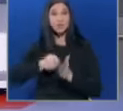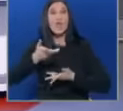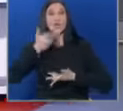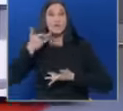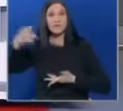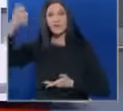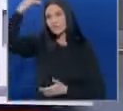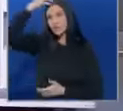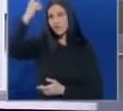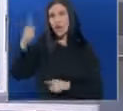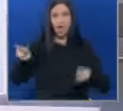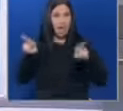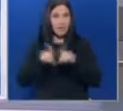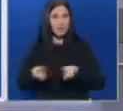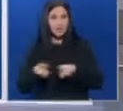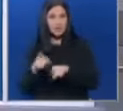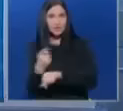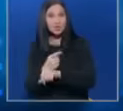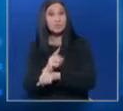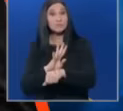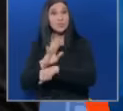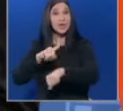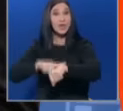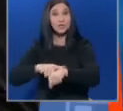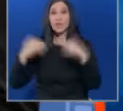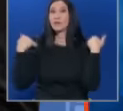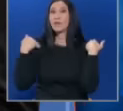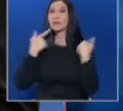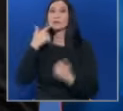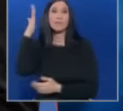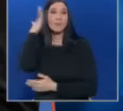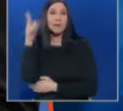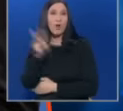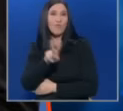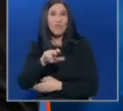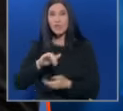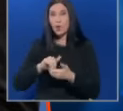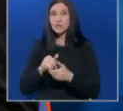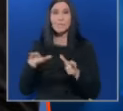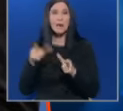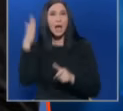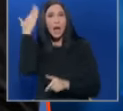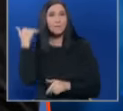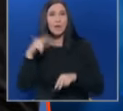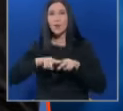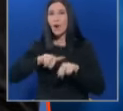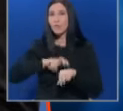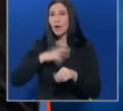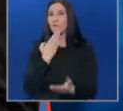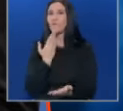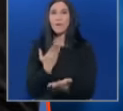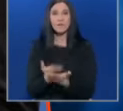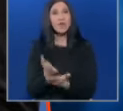изявления за държавата в един и същи час. В 14 часа кандидатите за премиери на двете коалиции, Мария Габриел и Николай Денков,